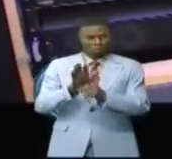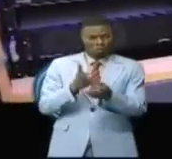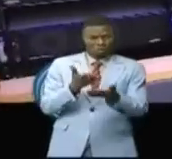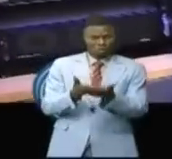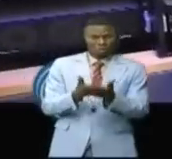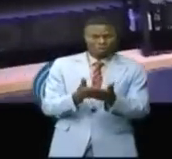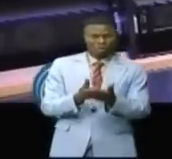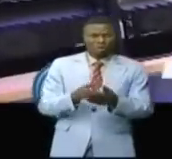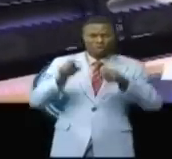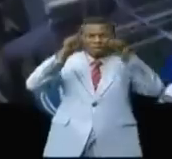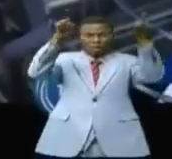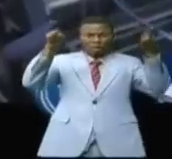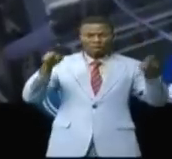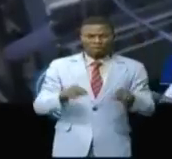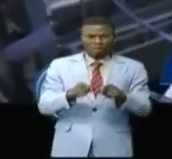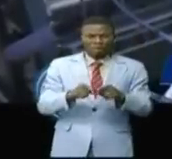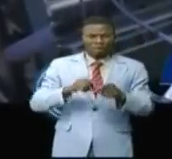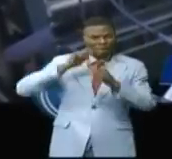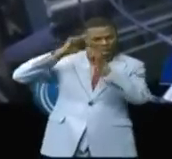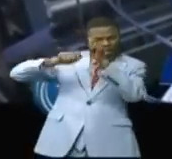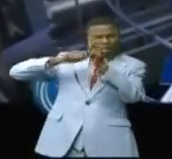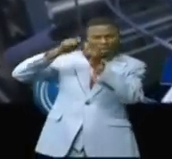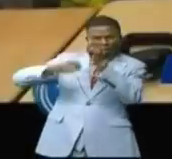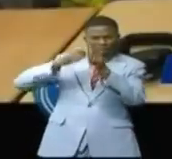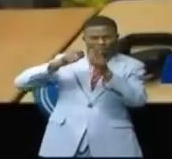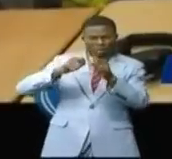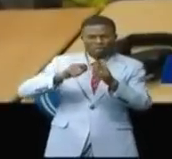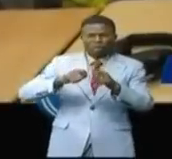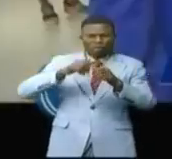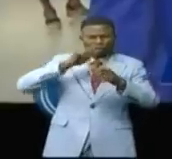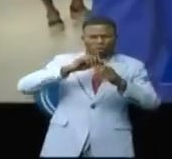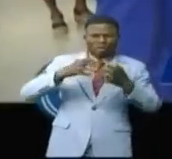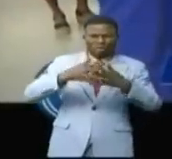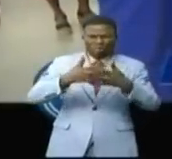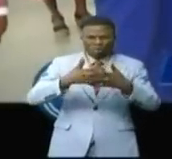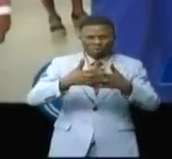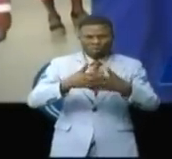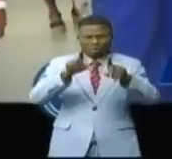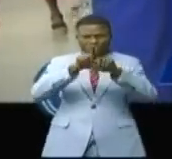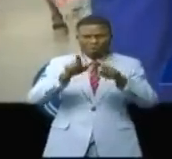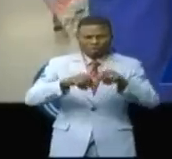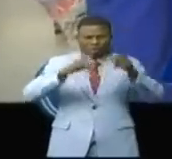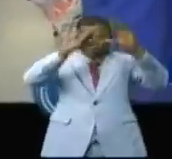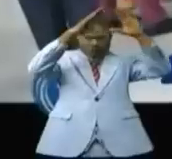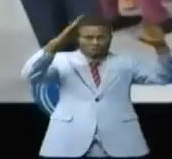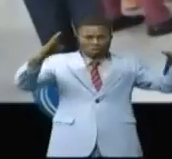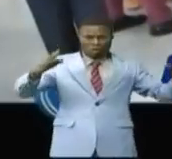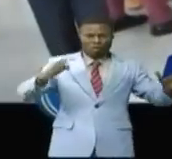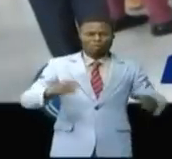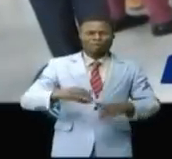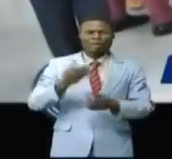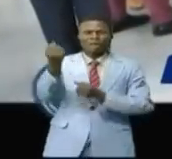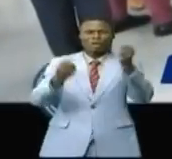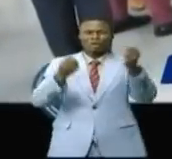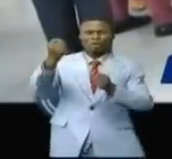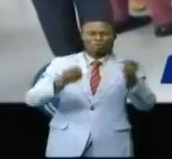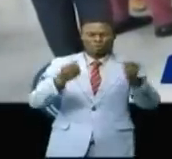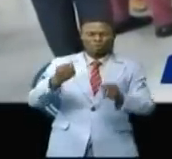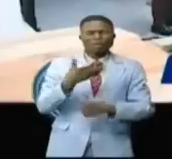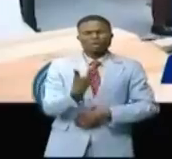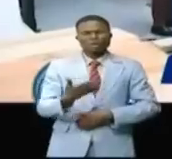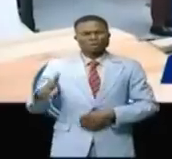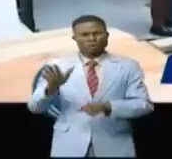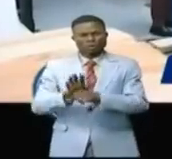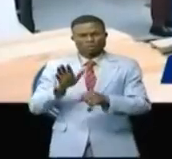cars de reportage des caméras des faits sont des studios et des régies mobiles tv radio des matériels